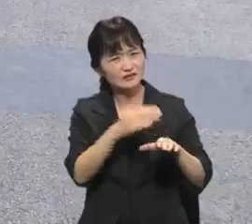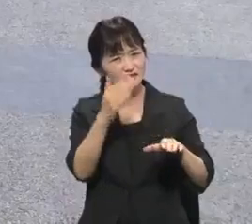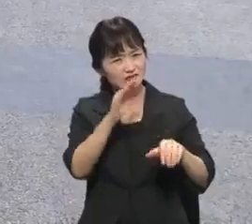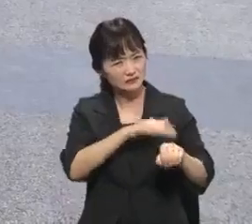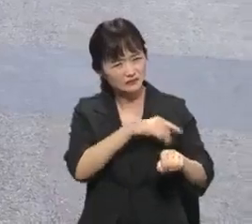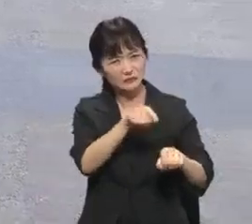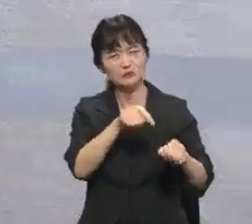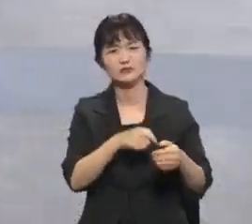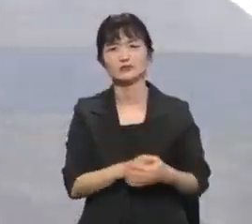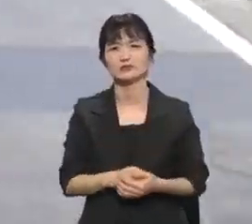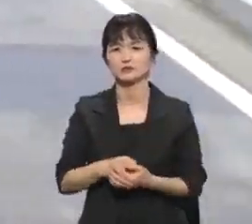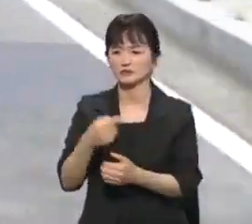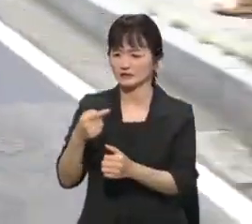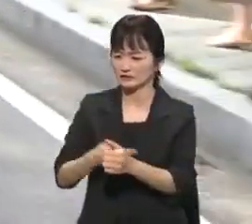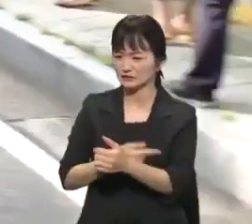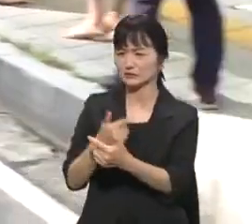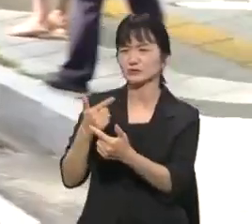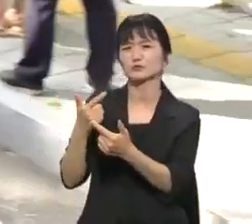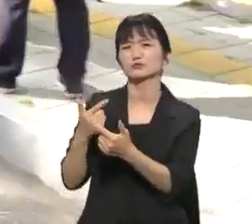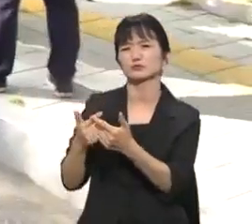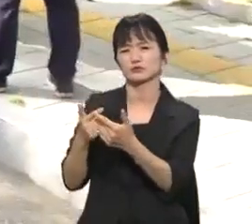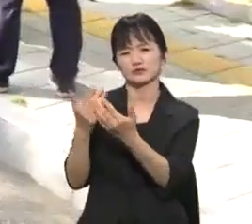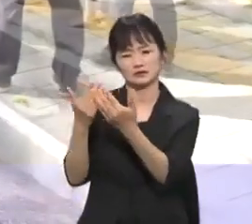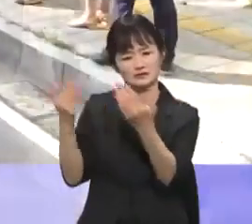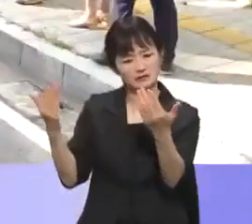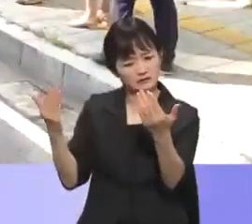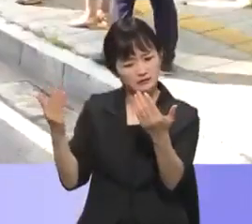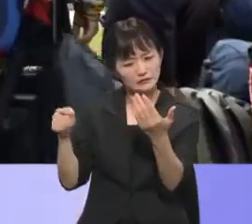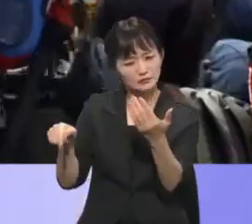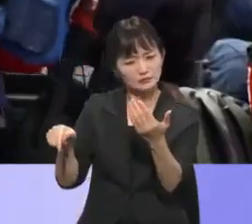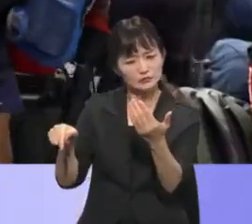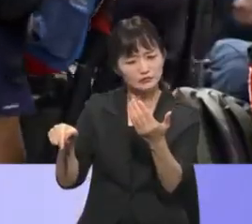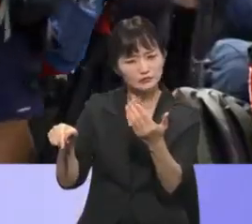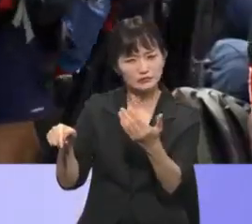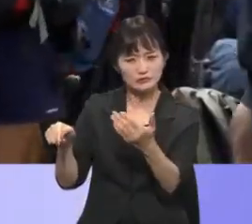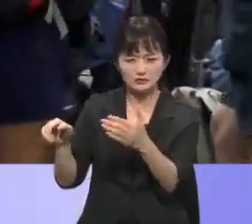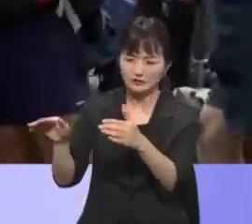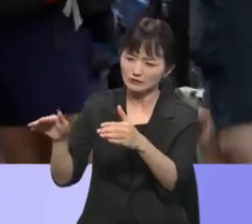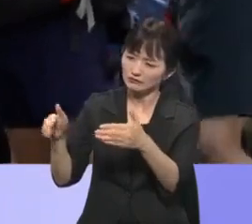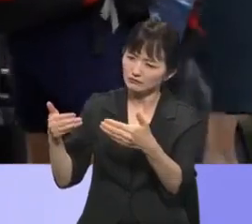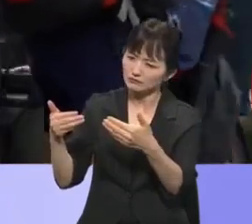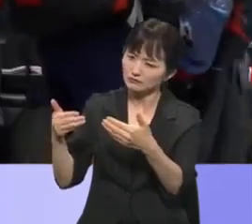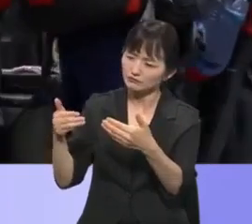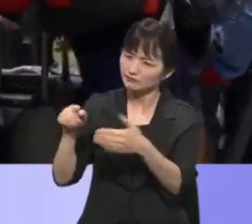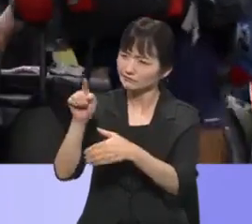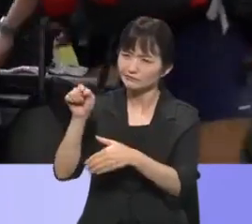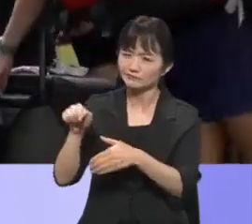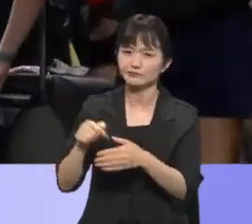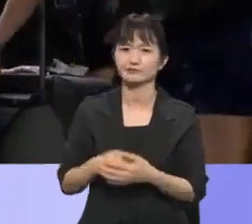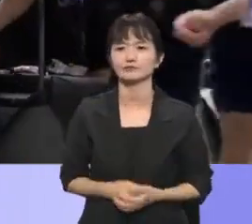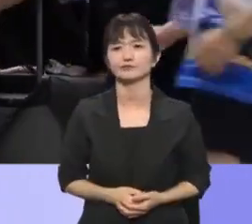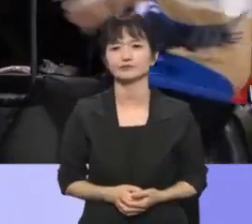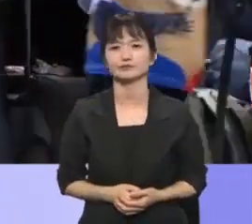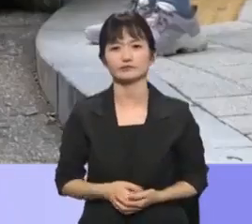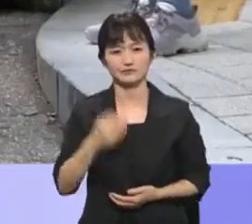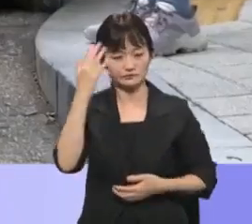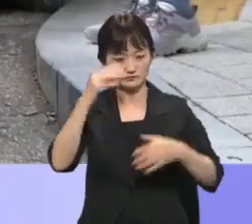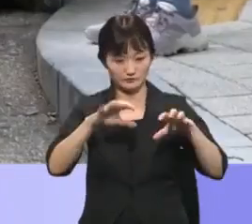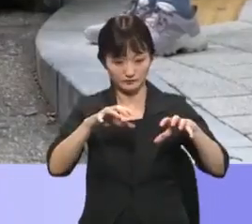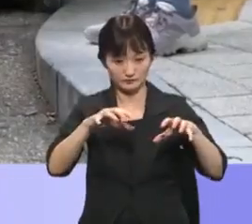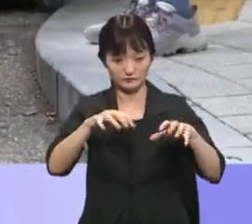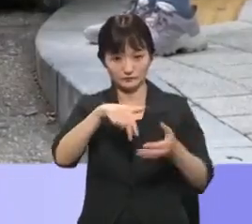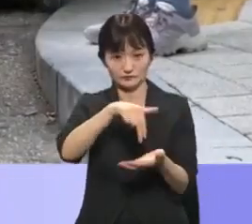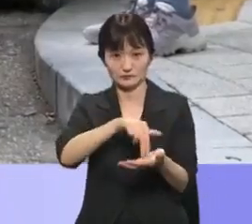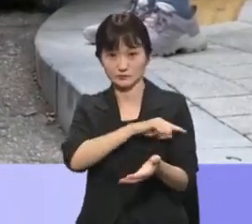하고 있던 상황이었기 때문에 어떻게 보면 훨씬 더 중요할 수 있는 대한민국 국가의 입장에서 더 중요할 수도 있는 엑스포